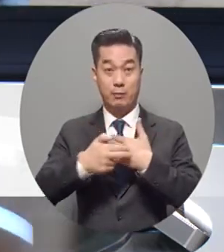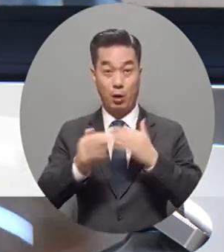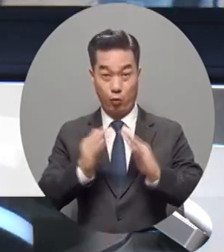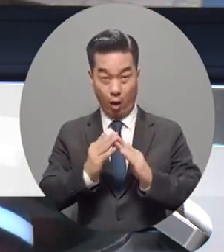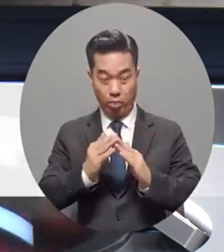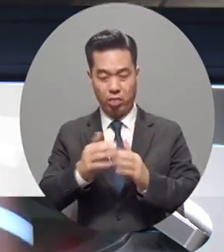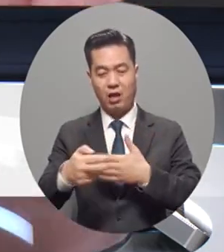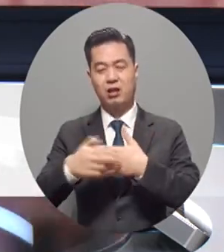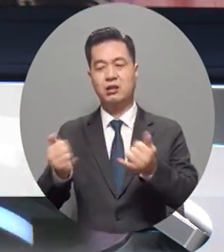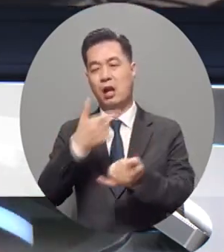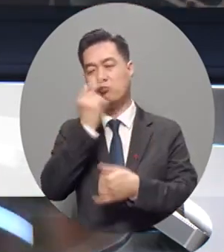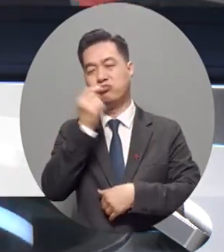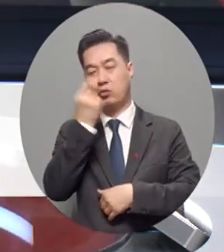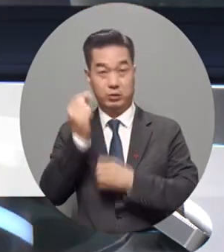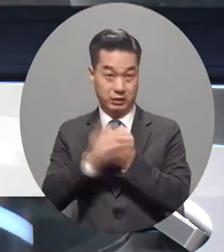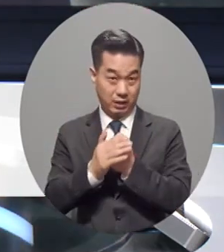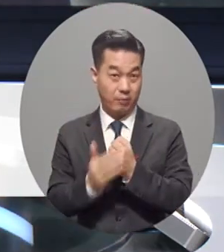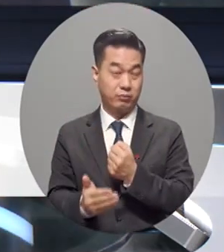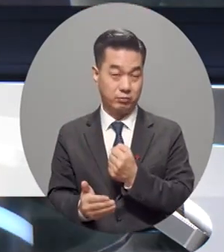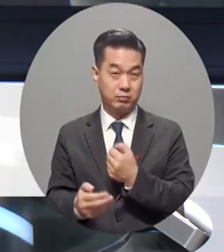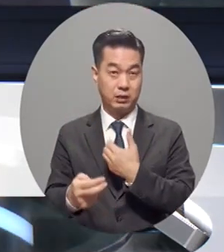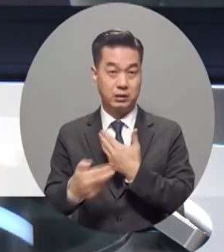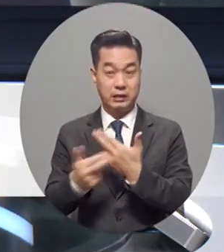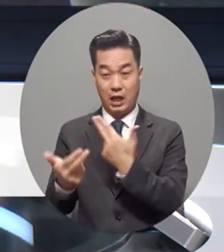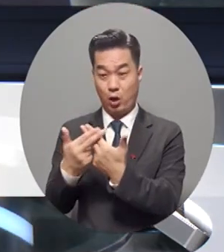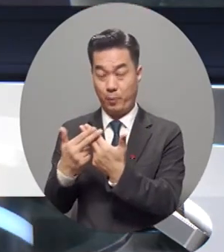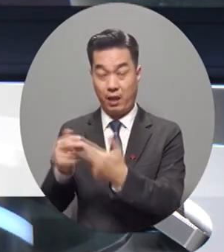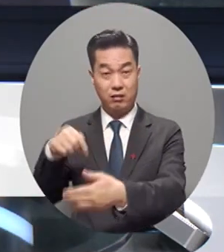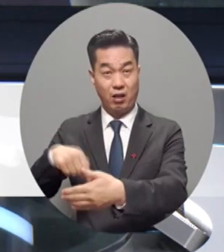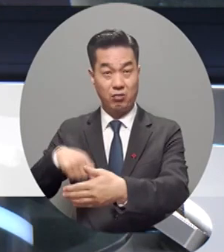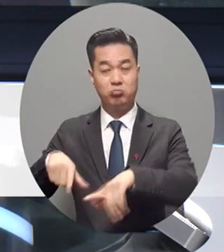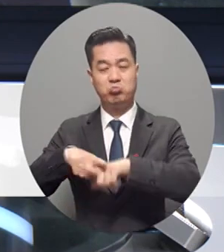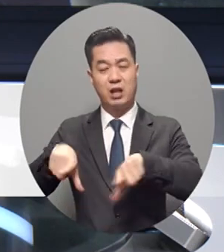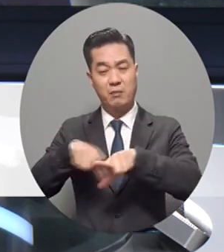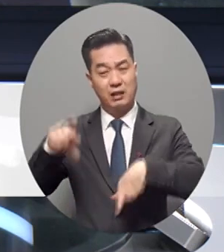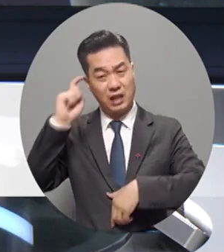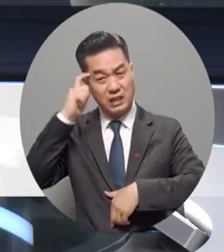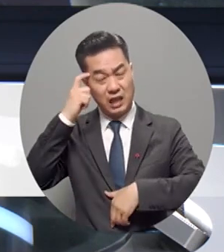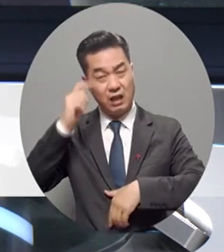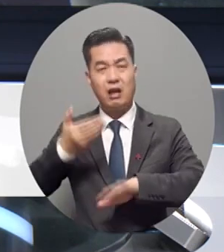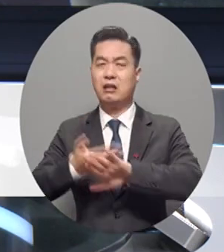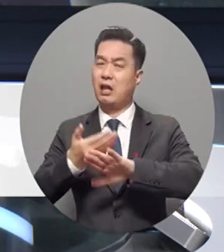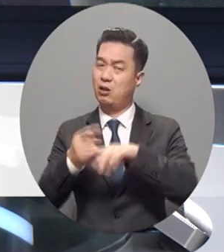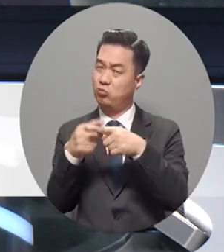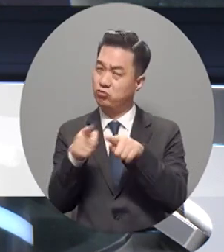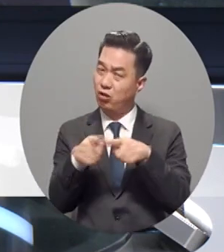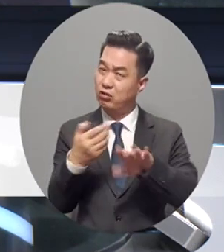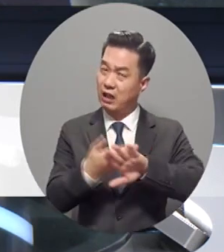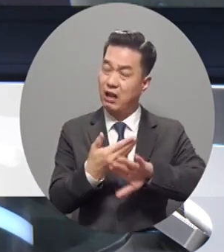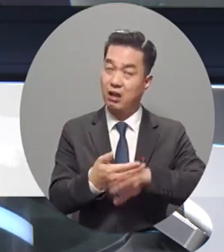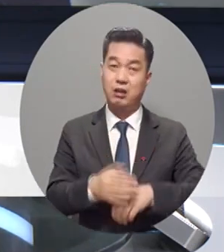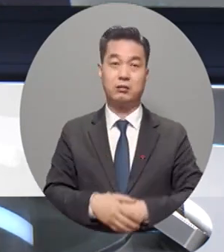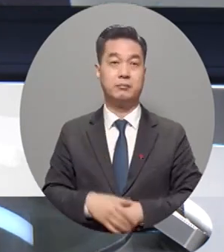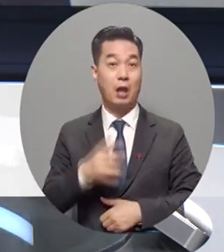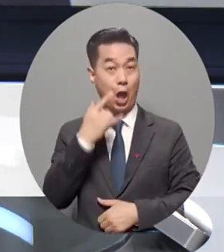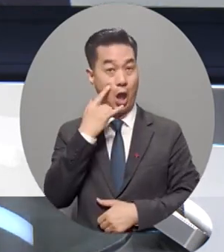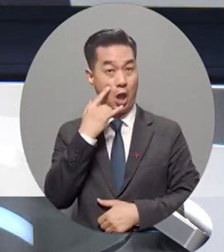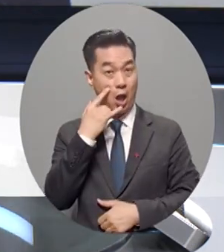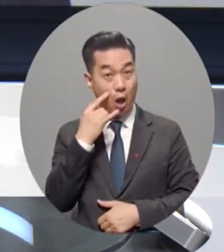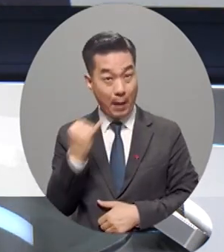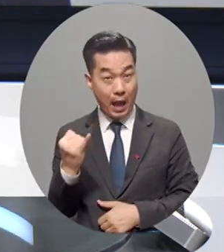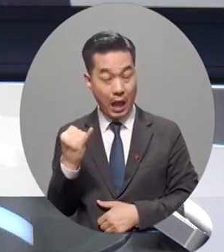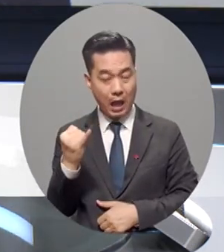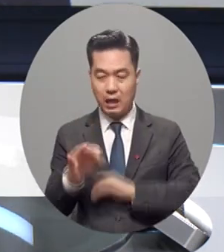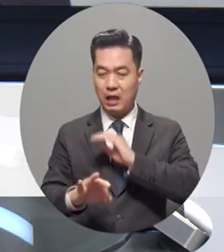일로 여겨지는데 의사협회 내에서는 일반적인 인식과는 다른 분석이 나왔습니다. 엄마들이 브런치를